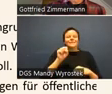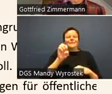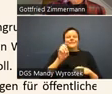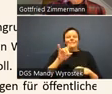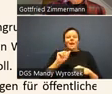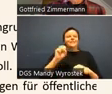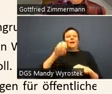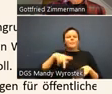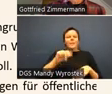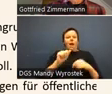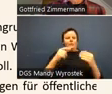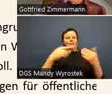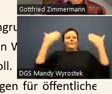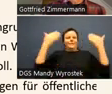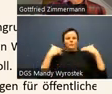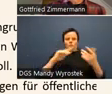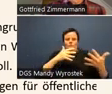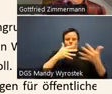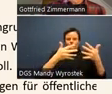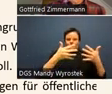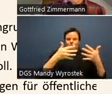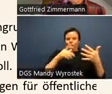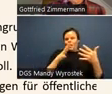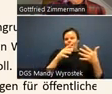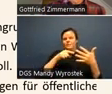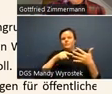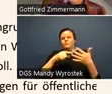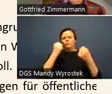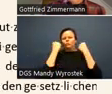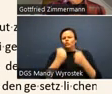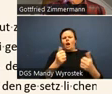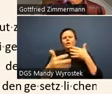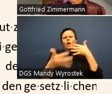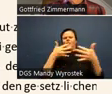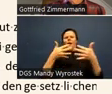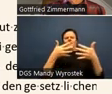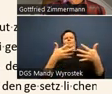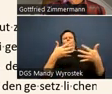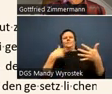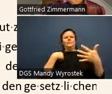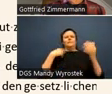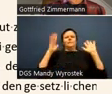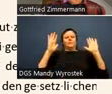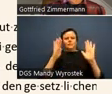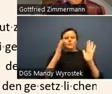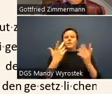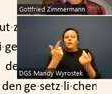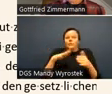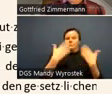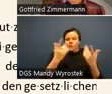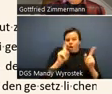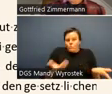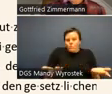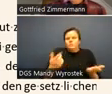kann zum Beispiel auch eine Silbe markieren, dass hier Trennzeichen zwischen den Silben eingefügt werden,